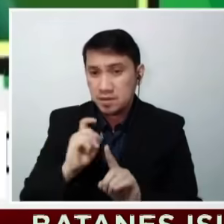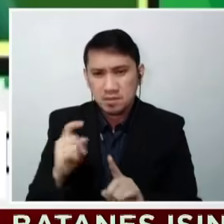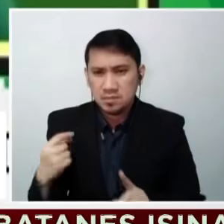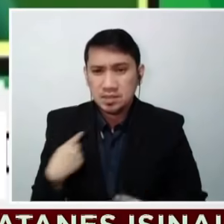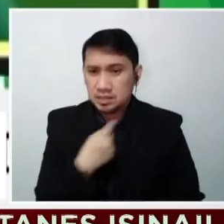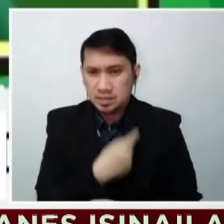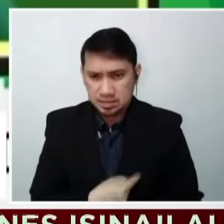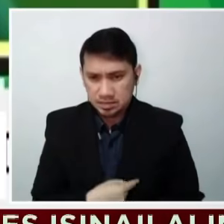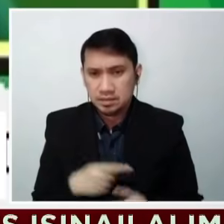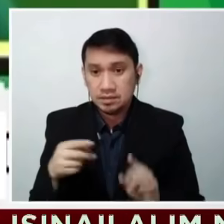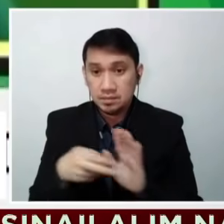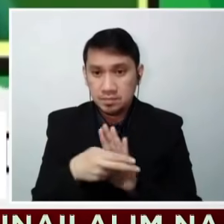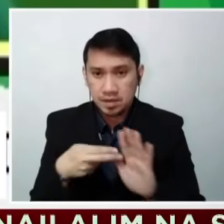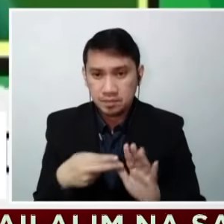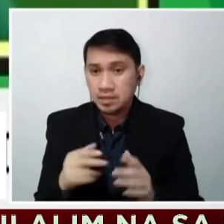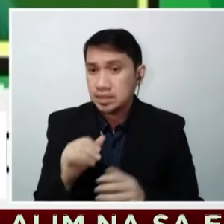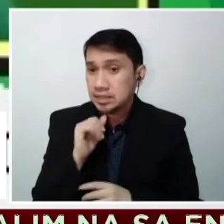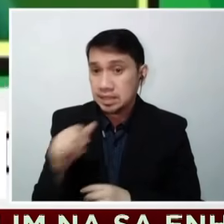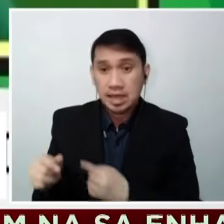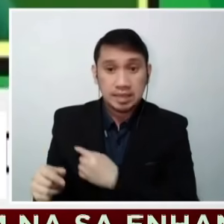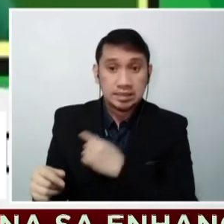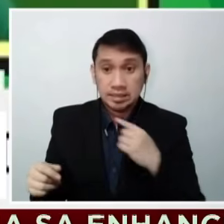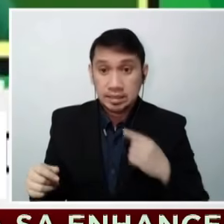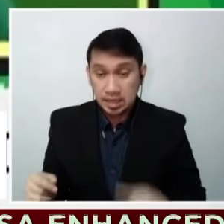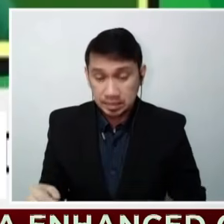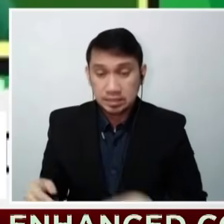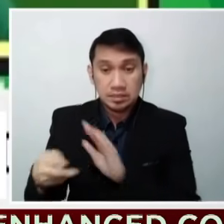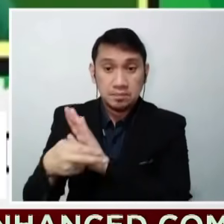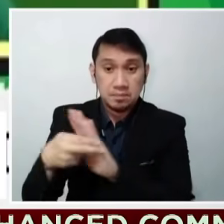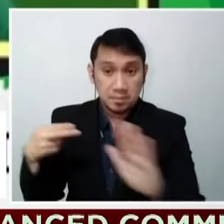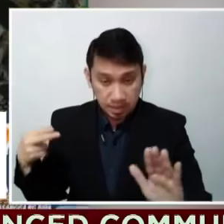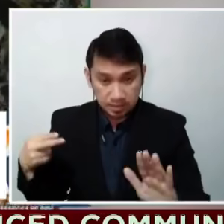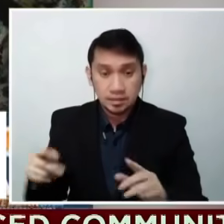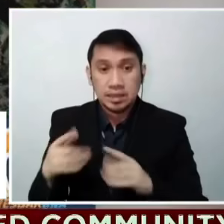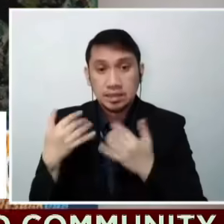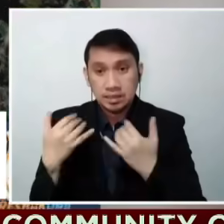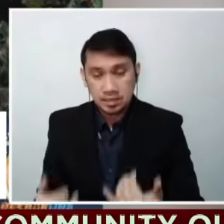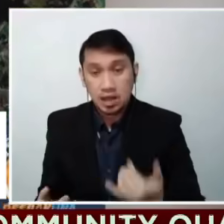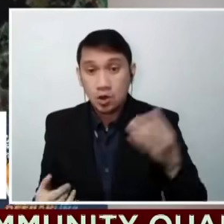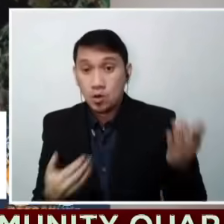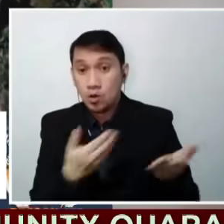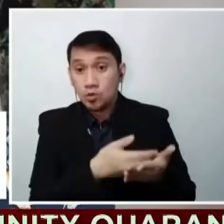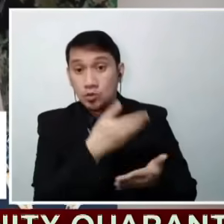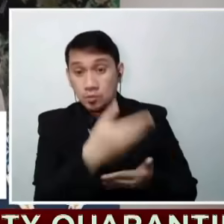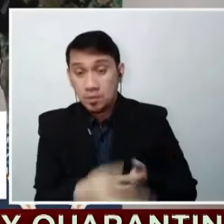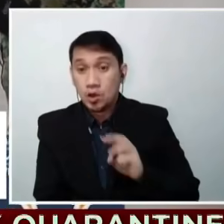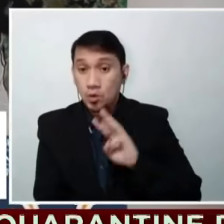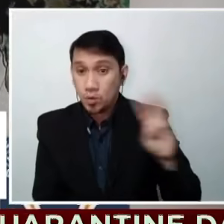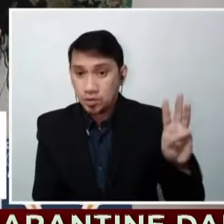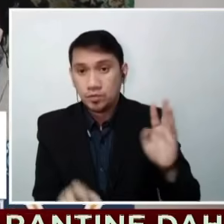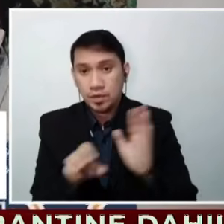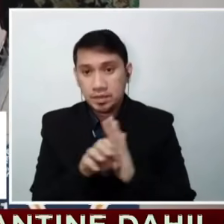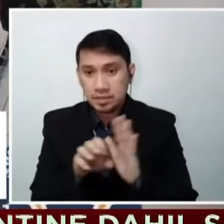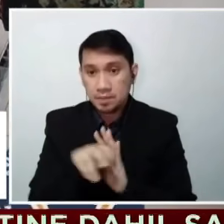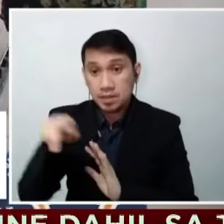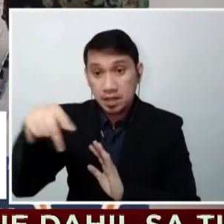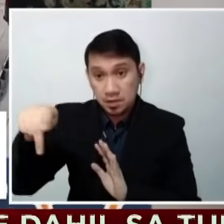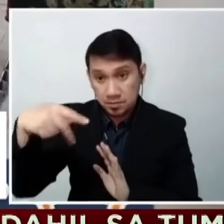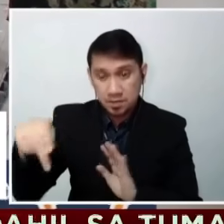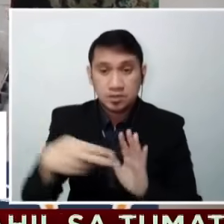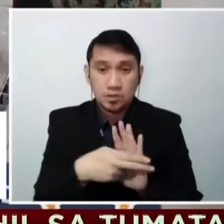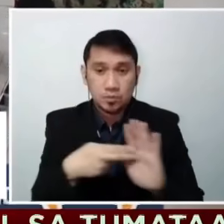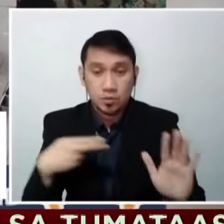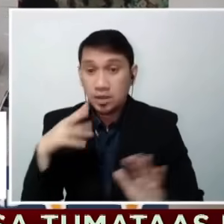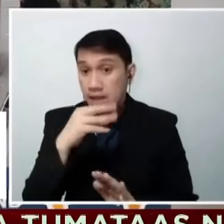Duterte, sa halip ng mga Chinese-made vaccines, mga Western brand na bakuna katulad ng Pfizer at Moderna na lamang